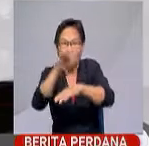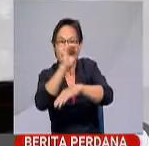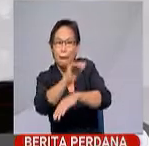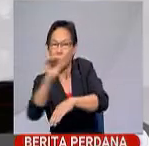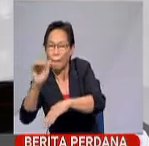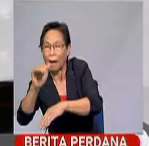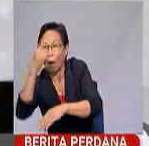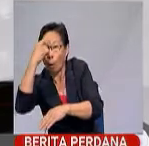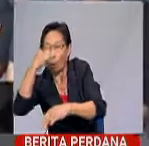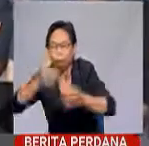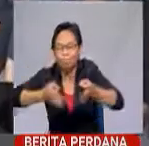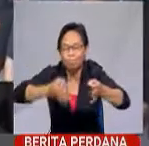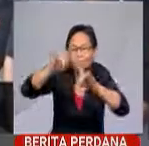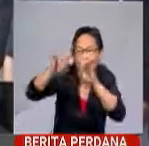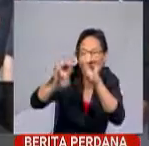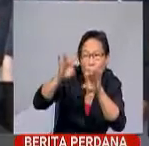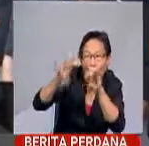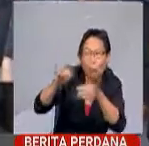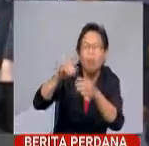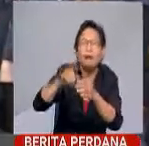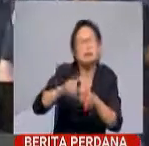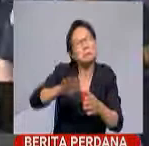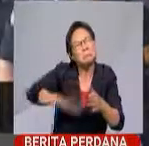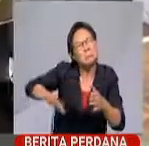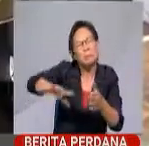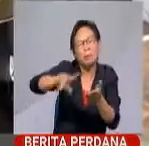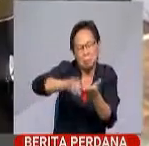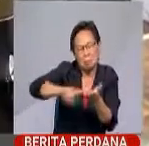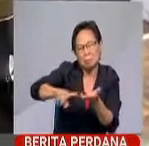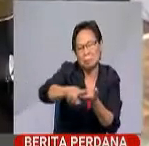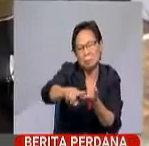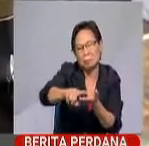keterangan selewat-lewatnya minggu depan.